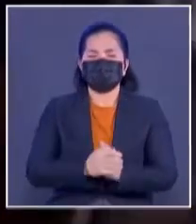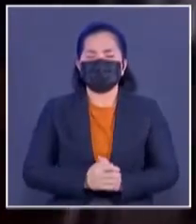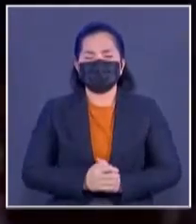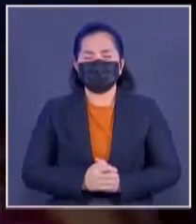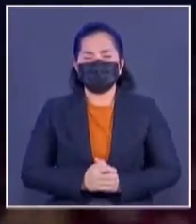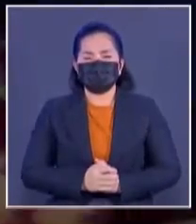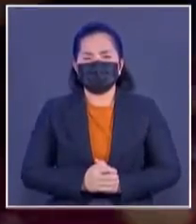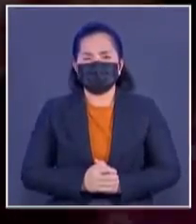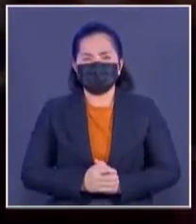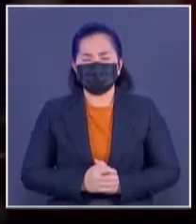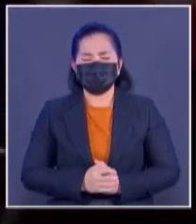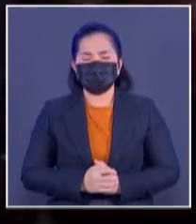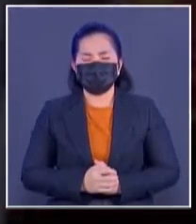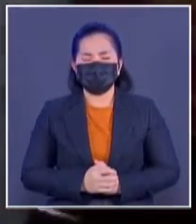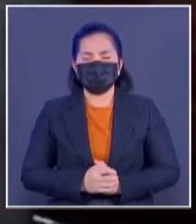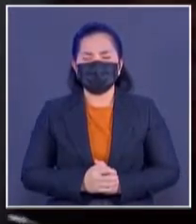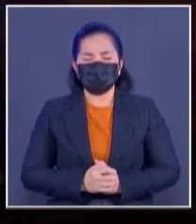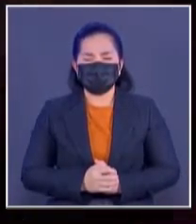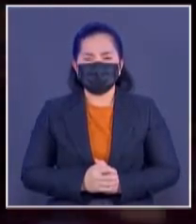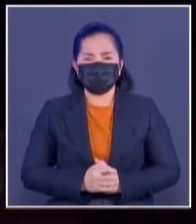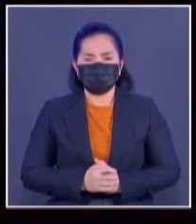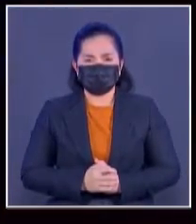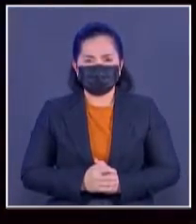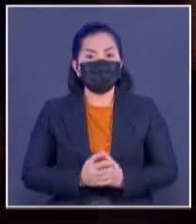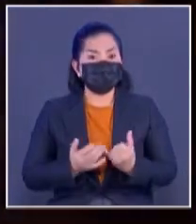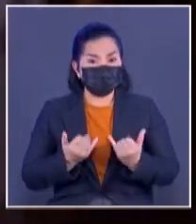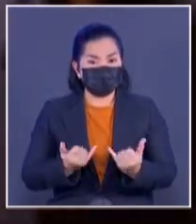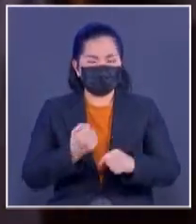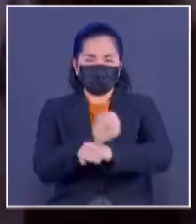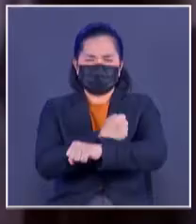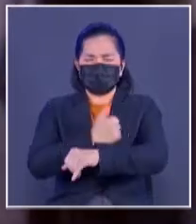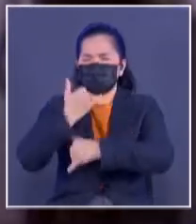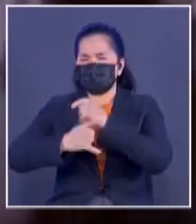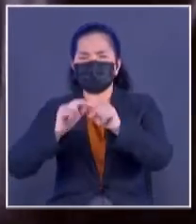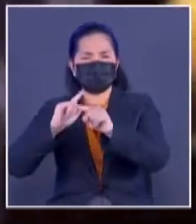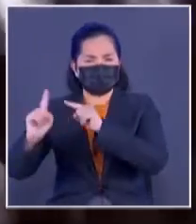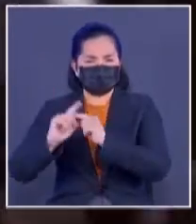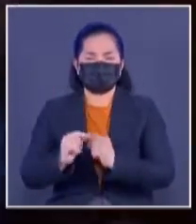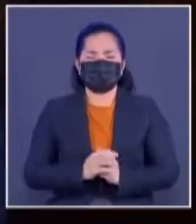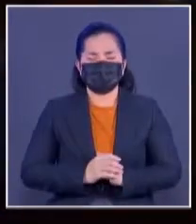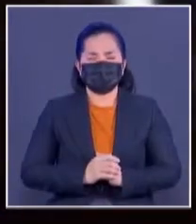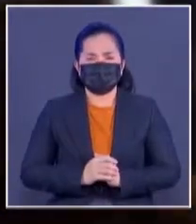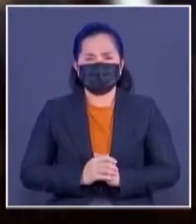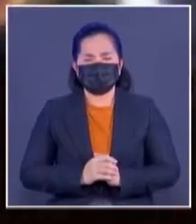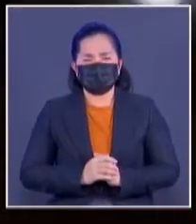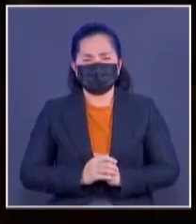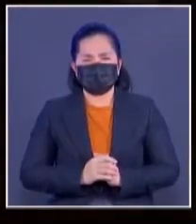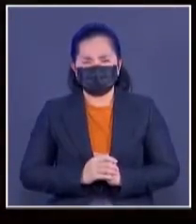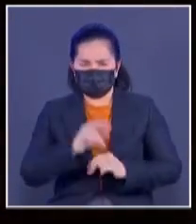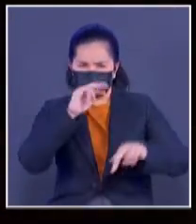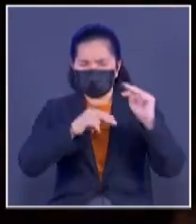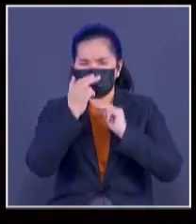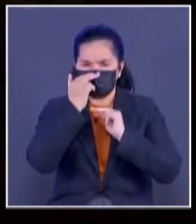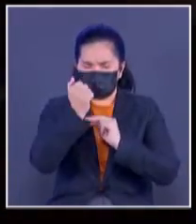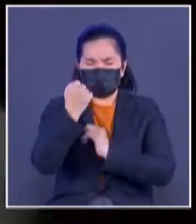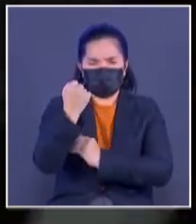จ้าหน้าที่เนี่ยก็คือไปพบว่ามีการขนย้ายแรงงานชาวเมียนมาแต่ว่าช่วงนี้พวกแรงงานต่างด้าวแรงงานข้ามชาติเหล่านี้ต้องตรวจสอบกันให้เ